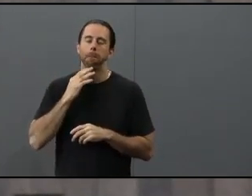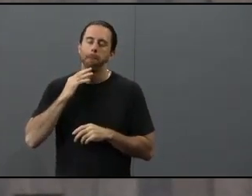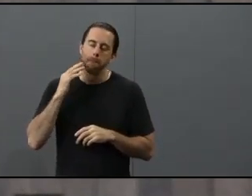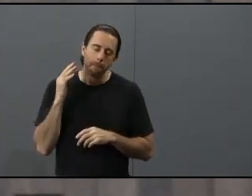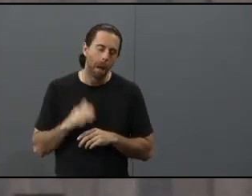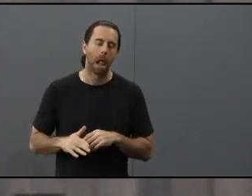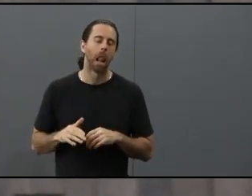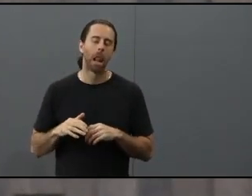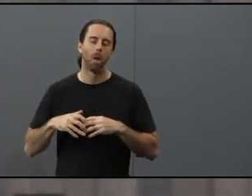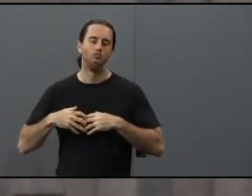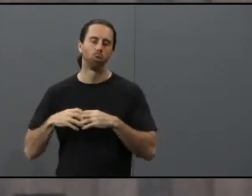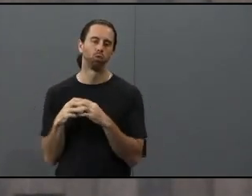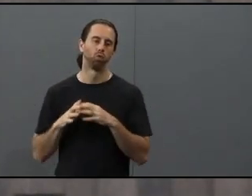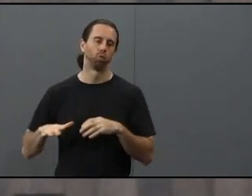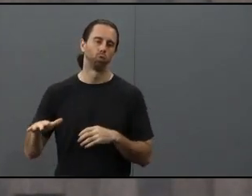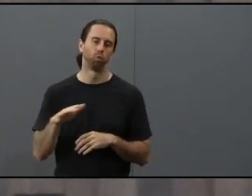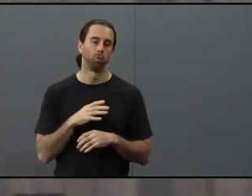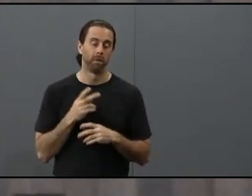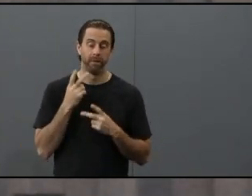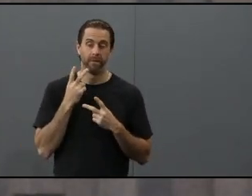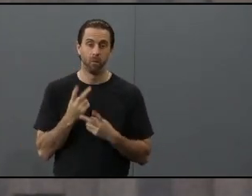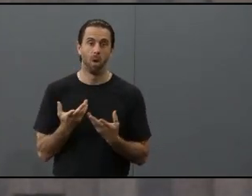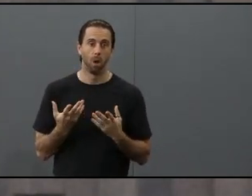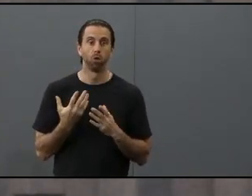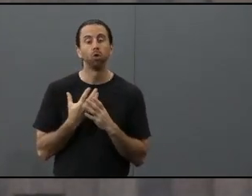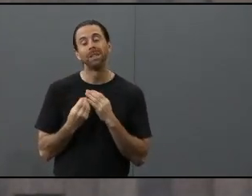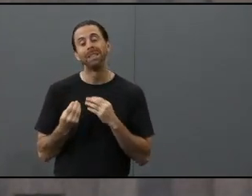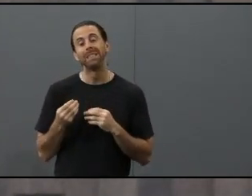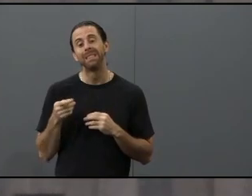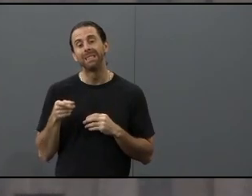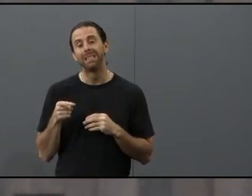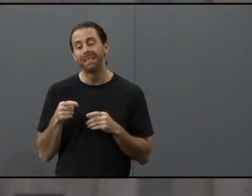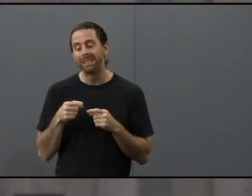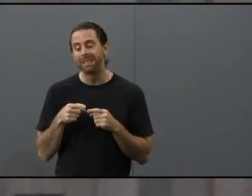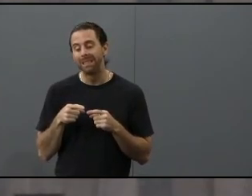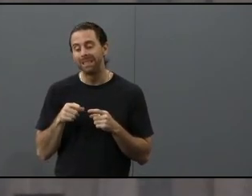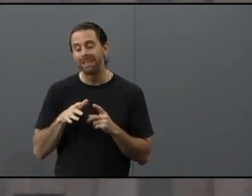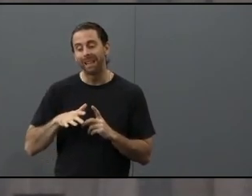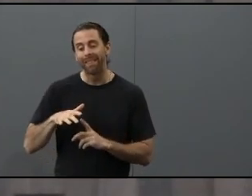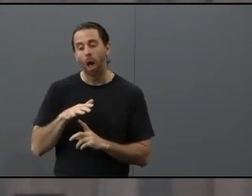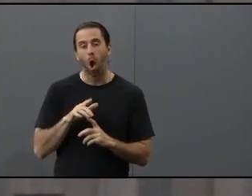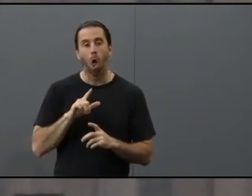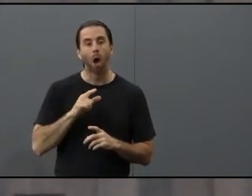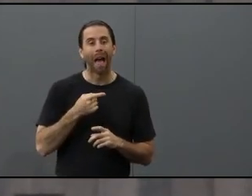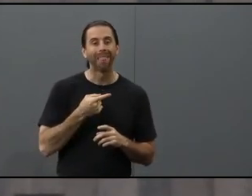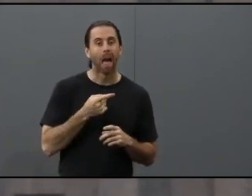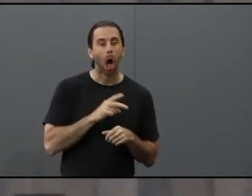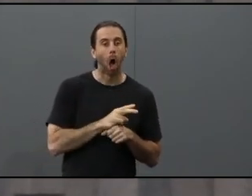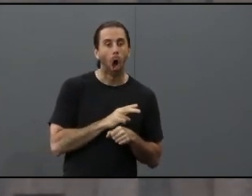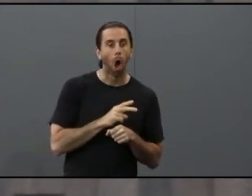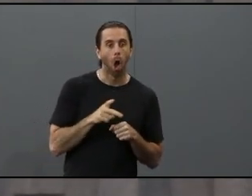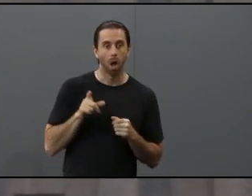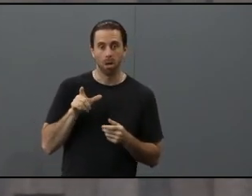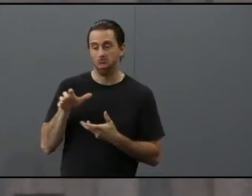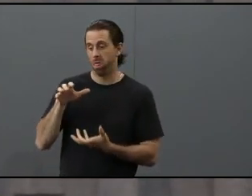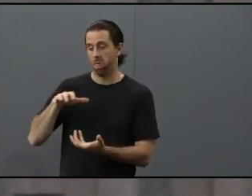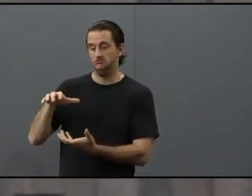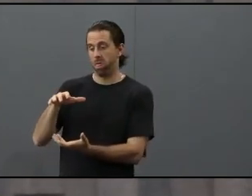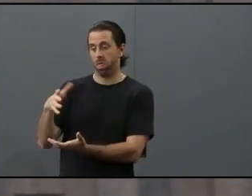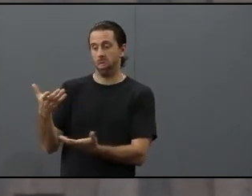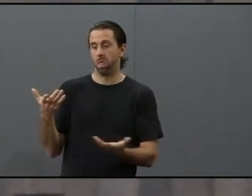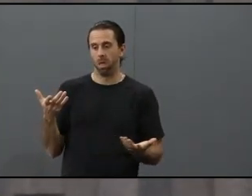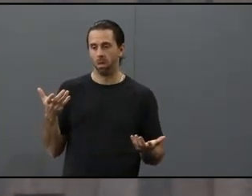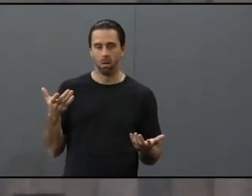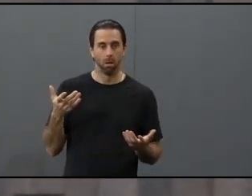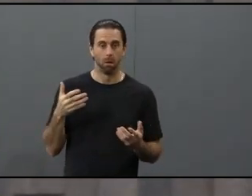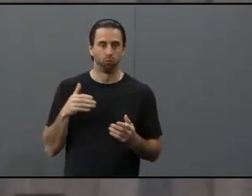conçu à l'époque puis on le voit déjà juste avec la sortie par rapport au secteur de de Le Gardeur qui crée des chicanes complètement inutiles c'est